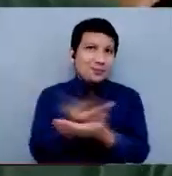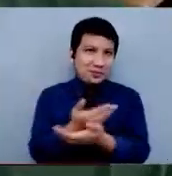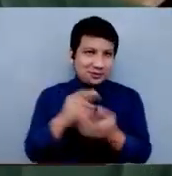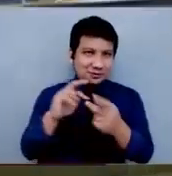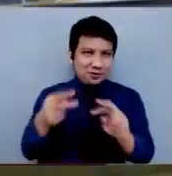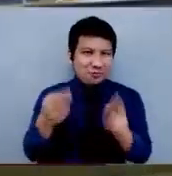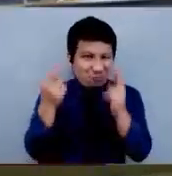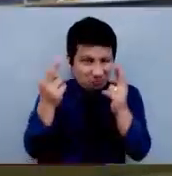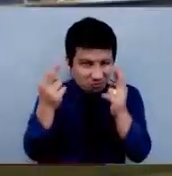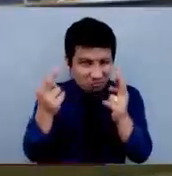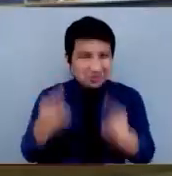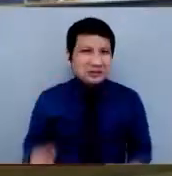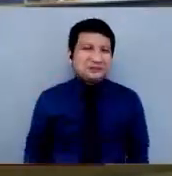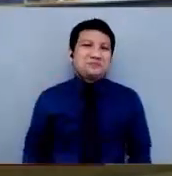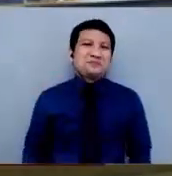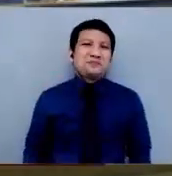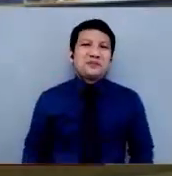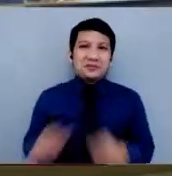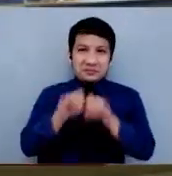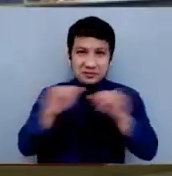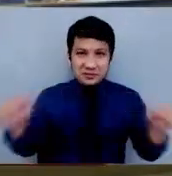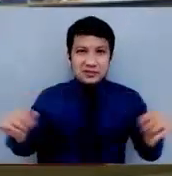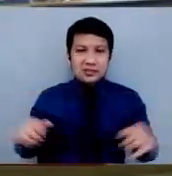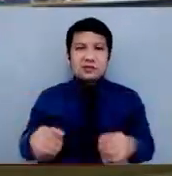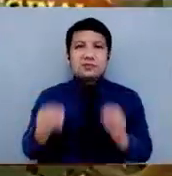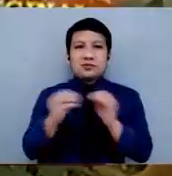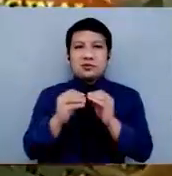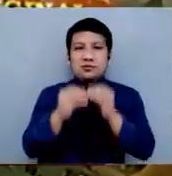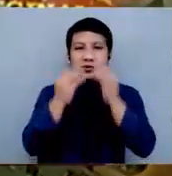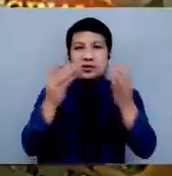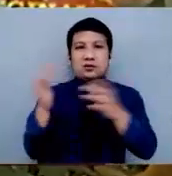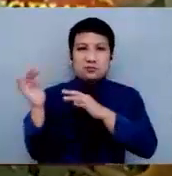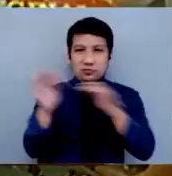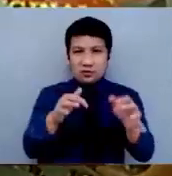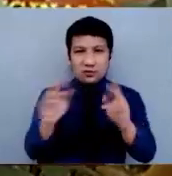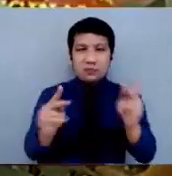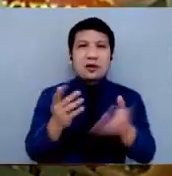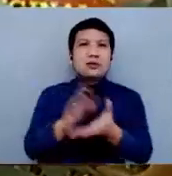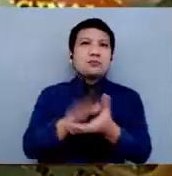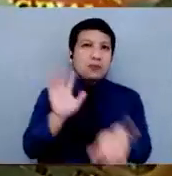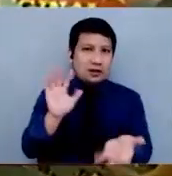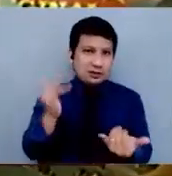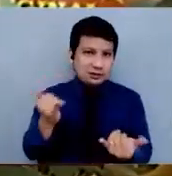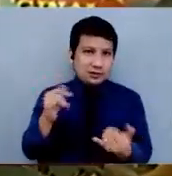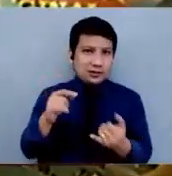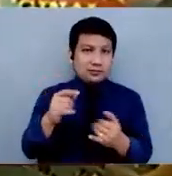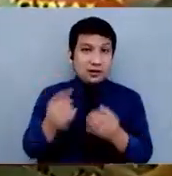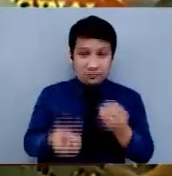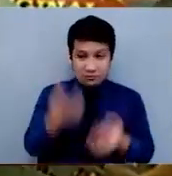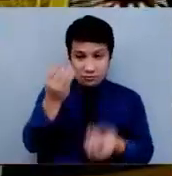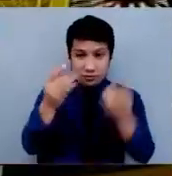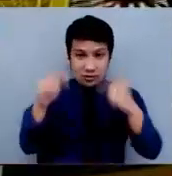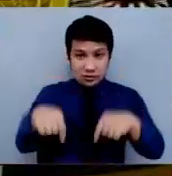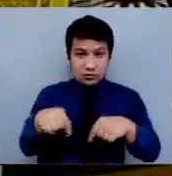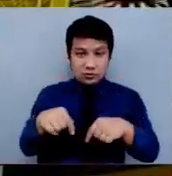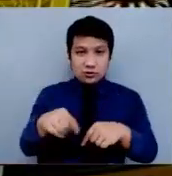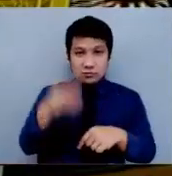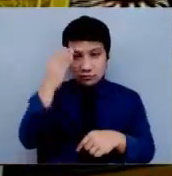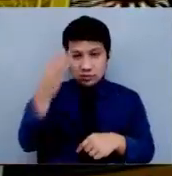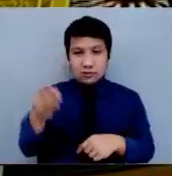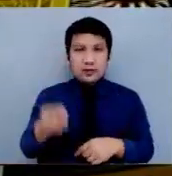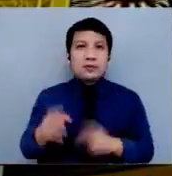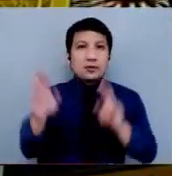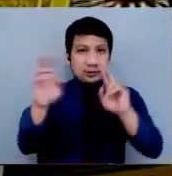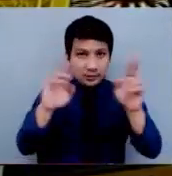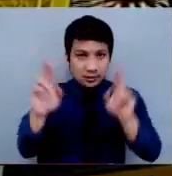mga baryan. Kasabay naman ng pagdagsa ng mga namimili, tumaas rin ang presyo ng mga paputok dito sa Bocaue at asahan na